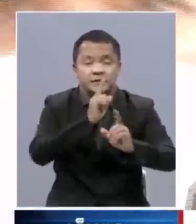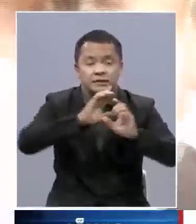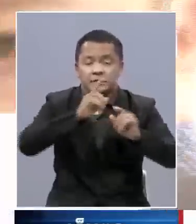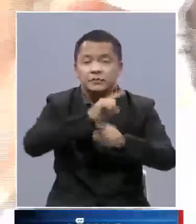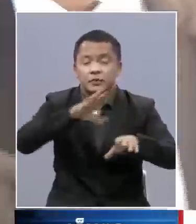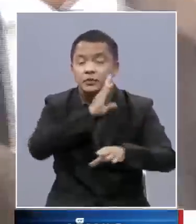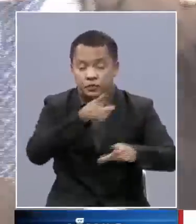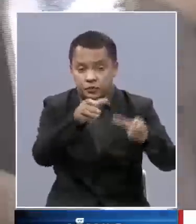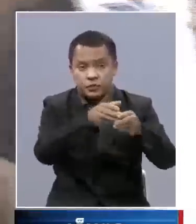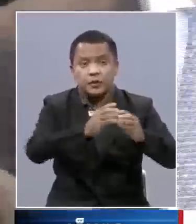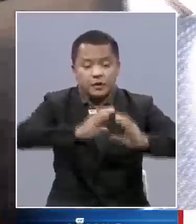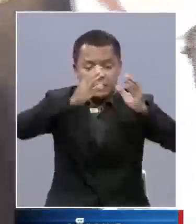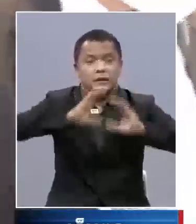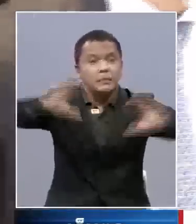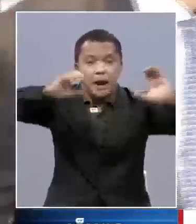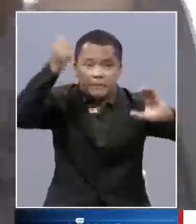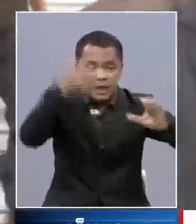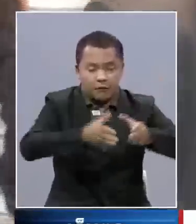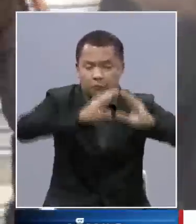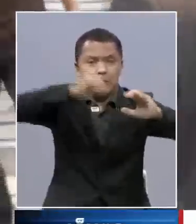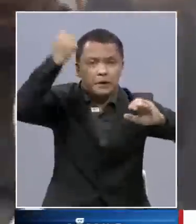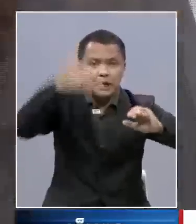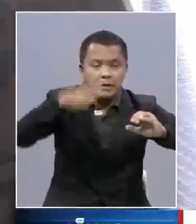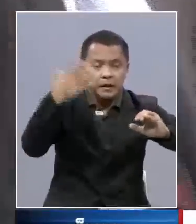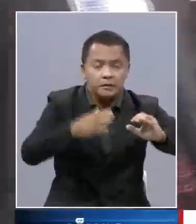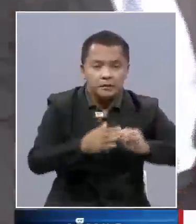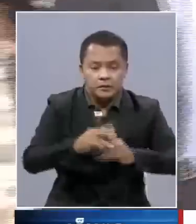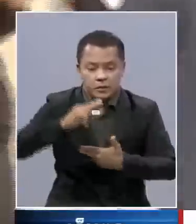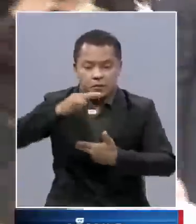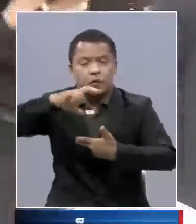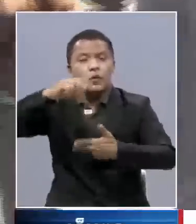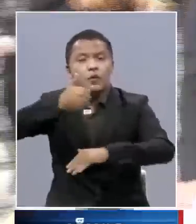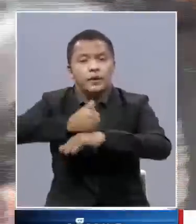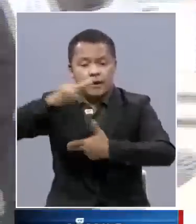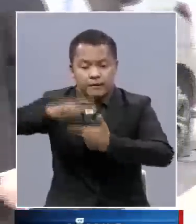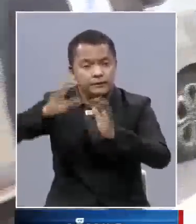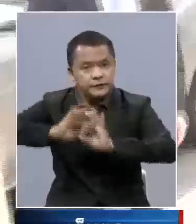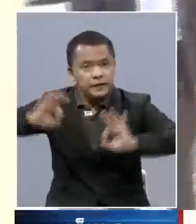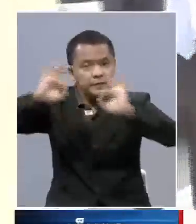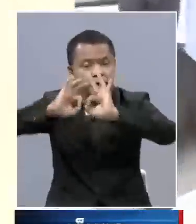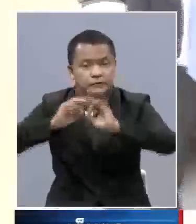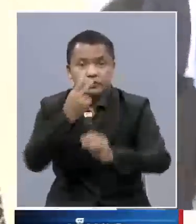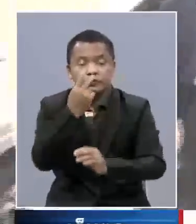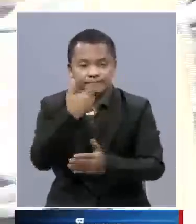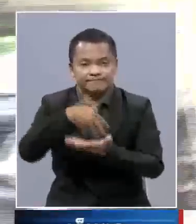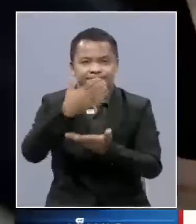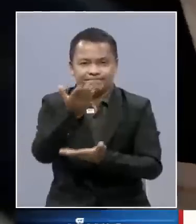คือหมายถึงว่าหากอีกฝ่ายตั้งรัฐบาลไม่ได้พลเอกประวิตรจะเป็นตัวแปรสำคัญหรือไม่ลองไปฟังคำต